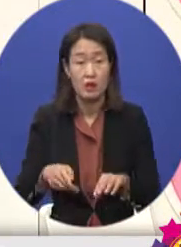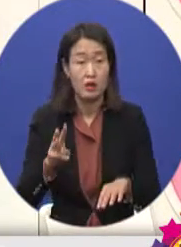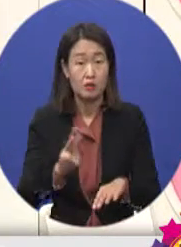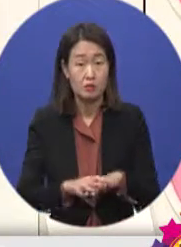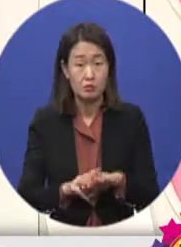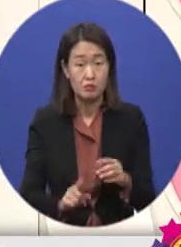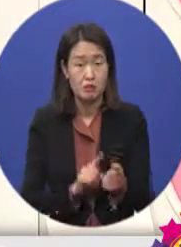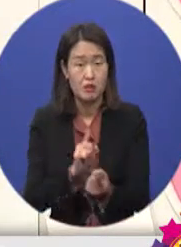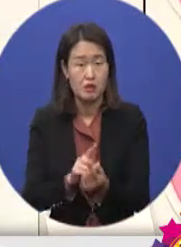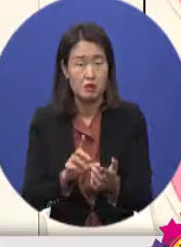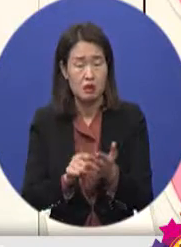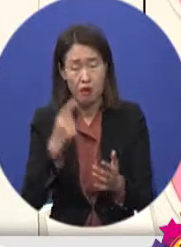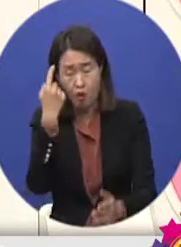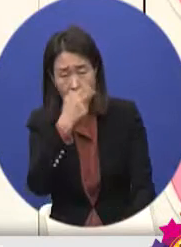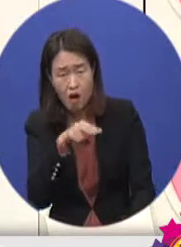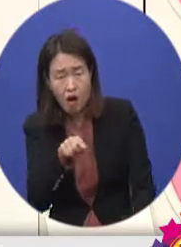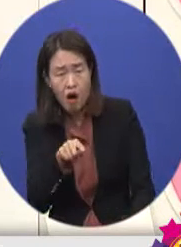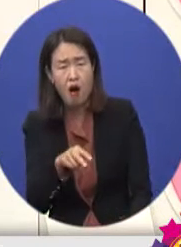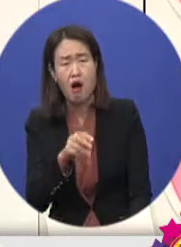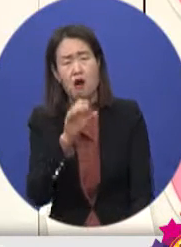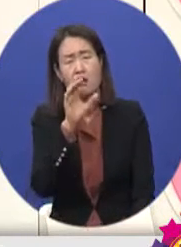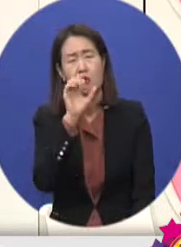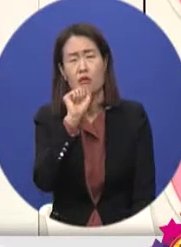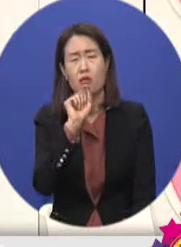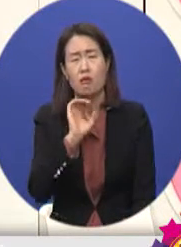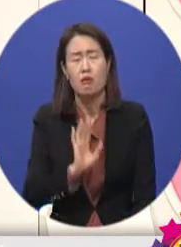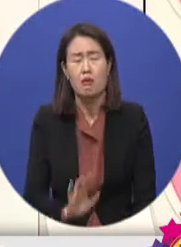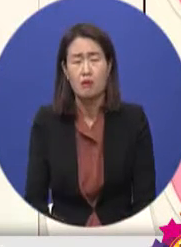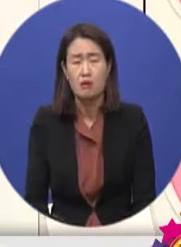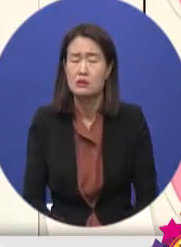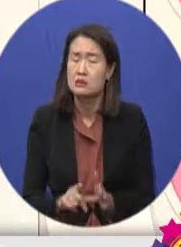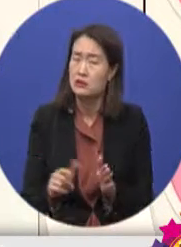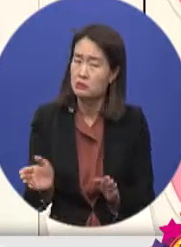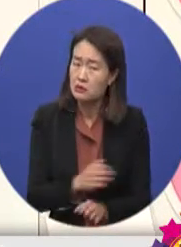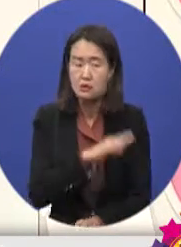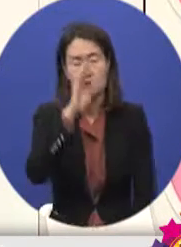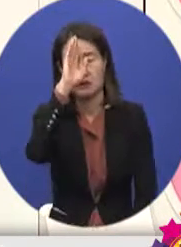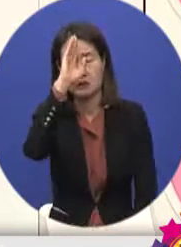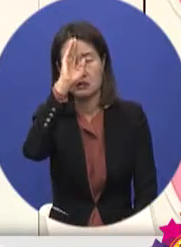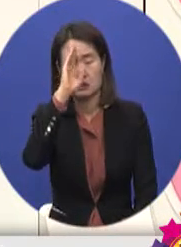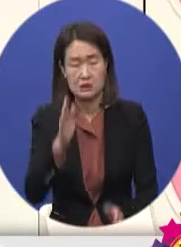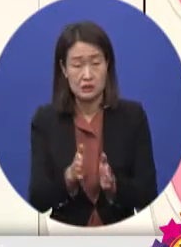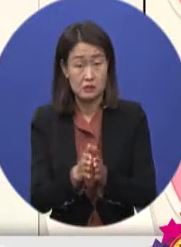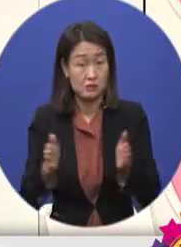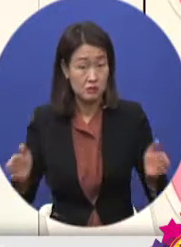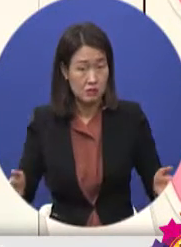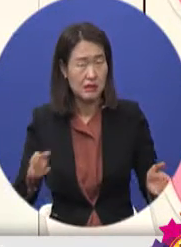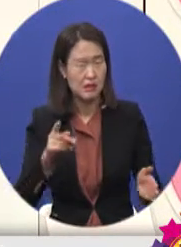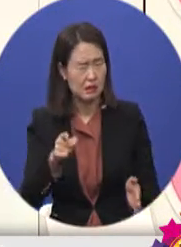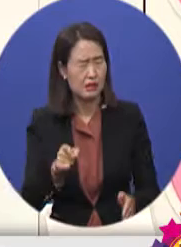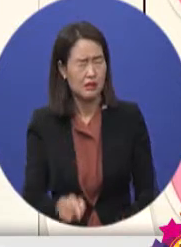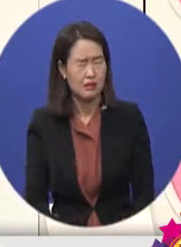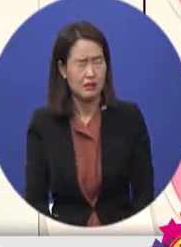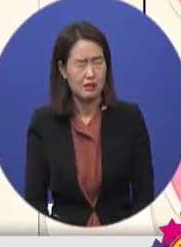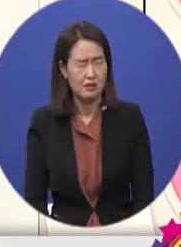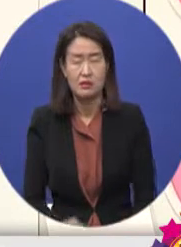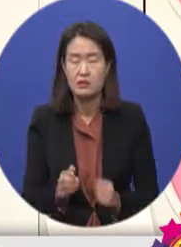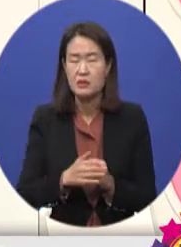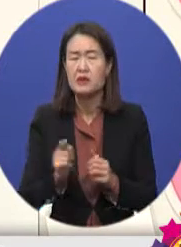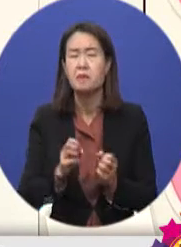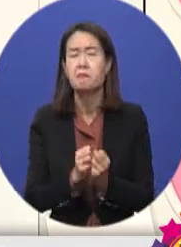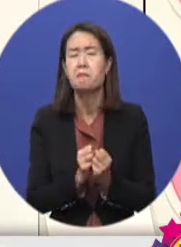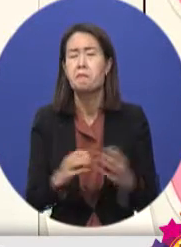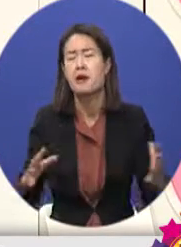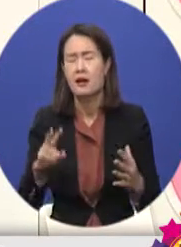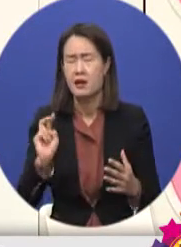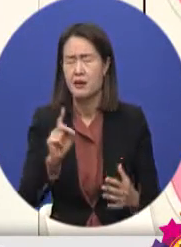잠깐 뵀을 때 얼굴이 굉장히 안 좋으시더니. 어찌 그때부터 아팠었거든. 네. 그때부터 아팠어갖고 그것이